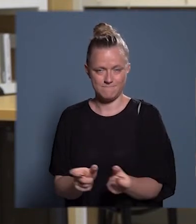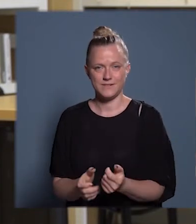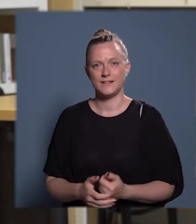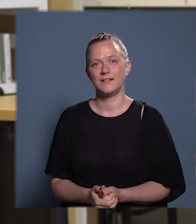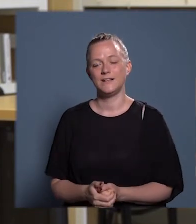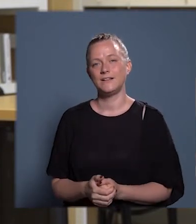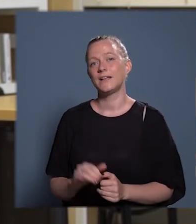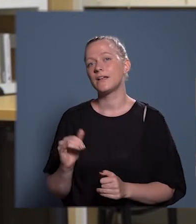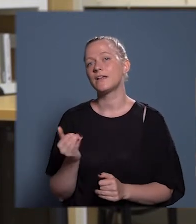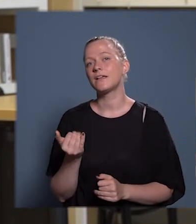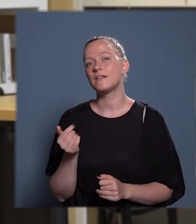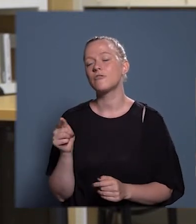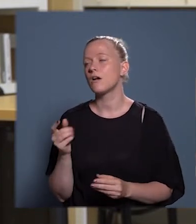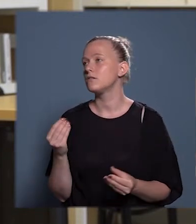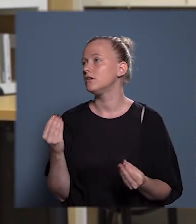és az annyira